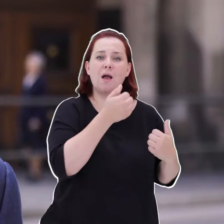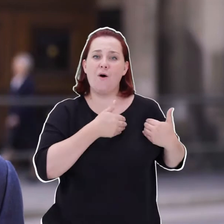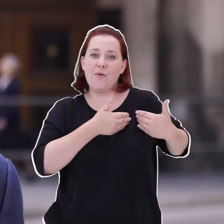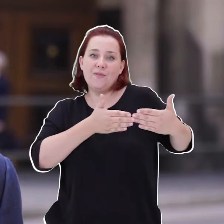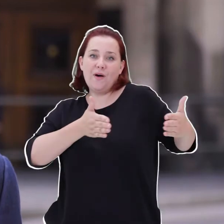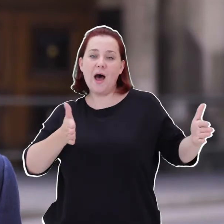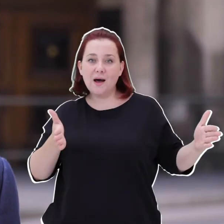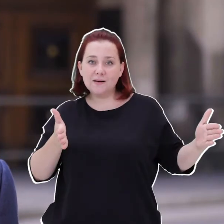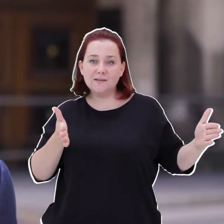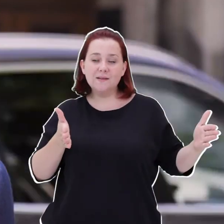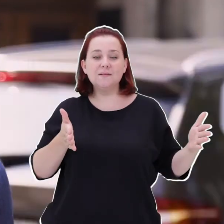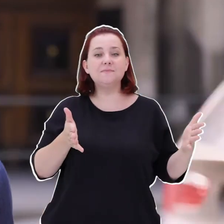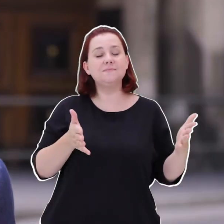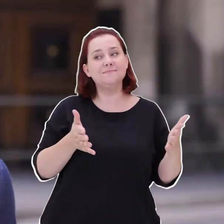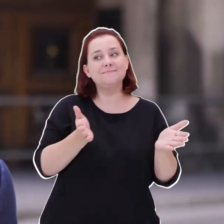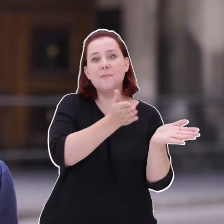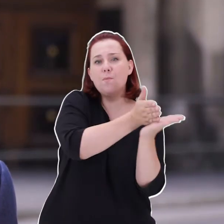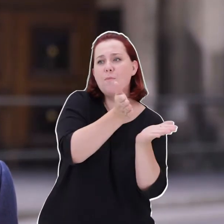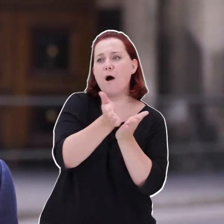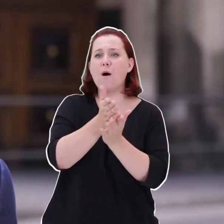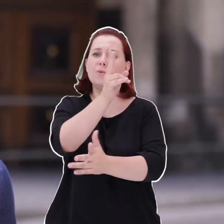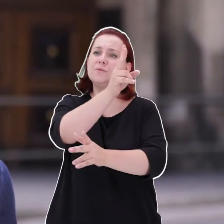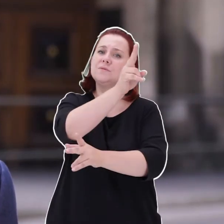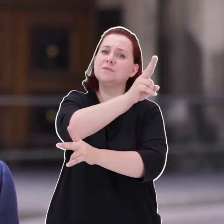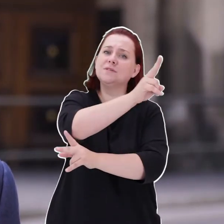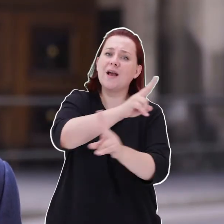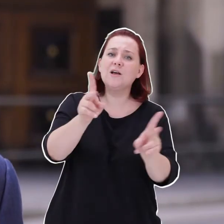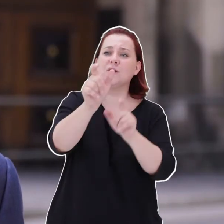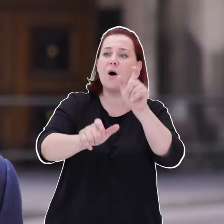są otwarci na to, aby pomóc